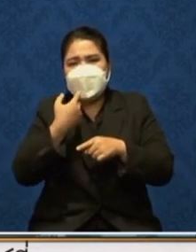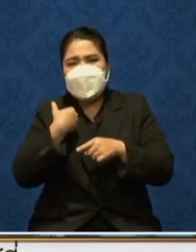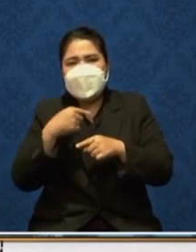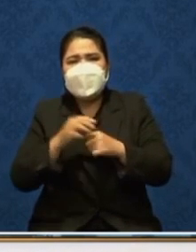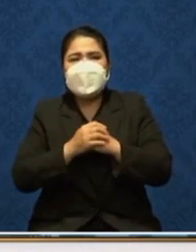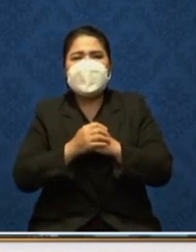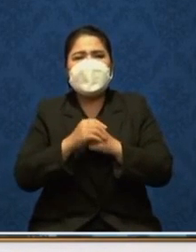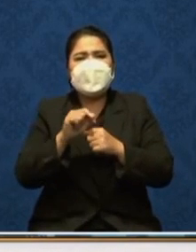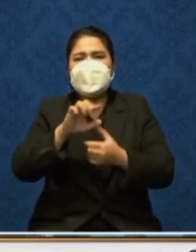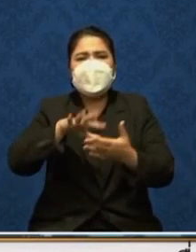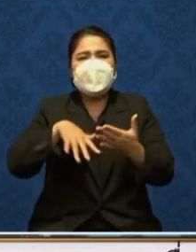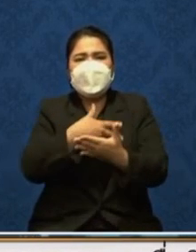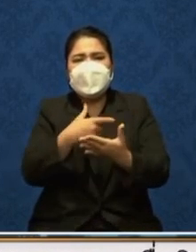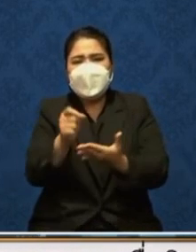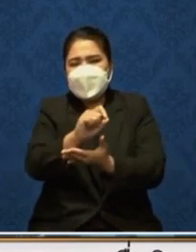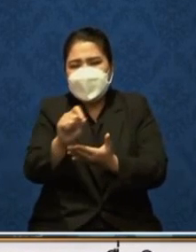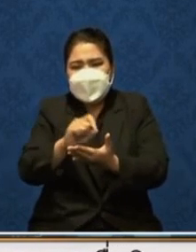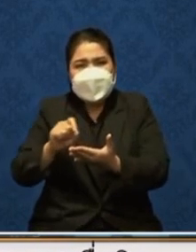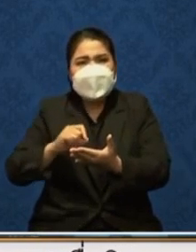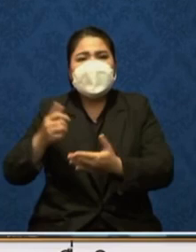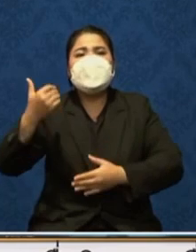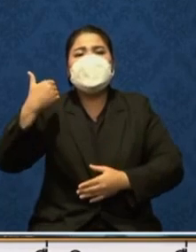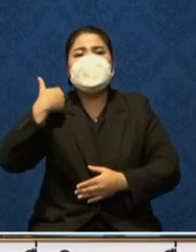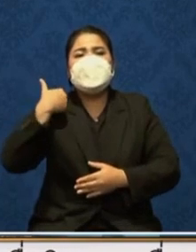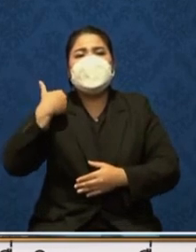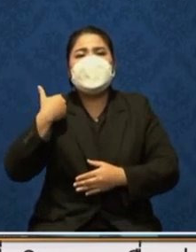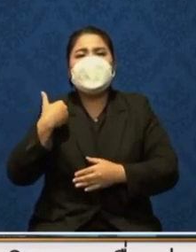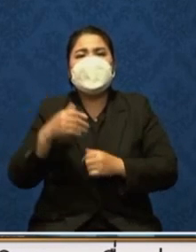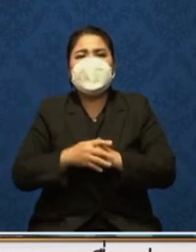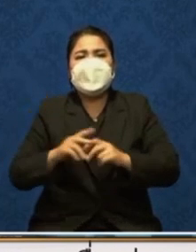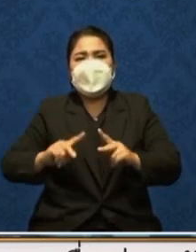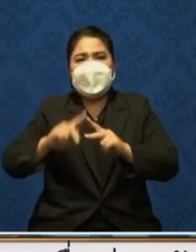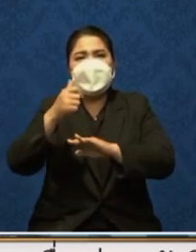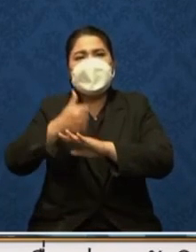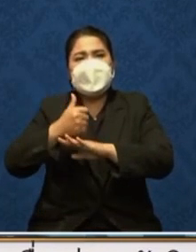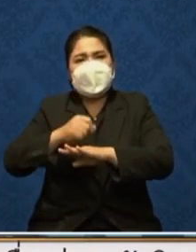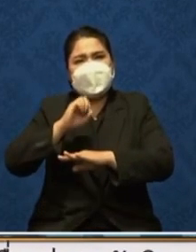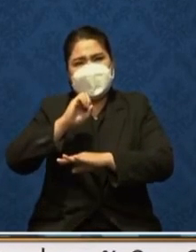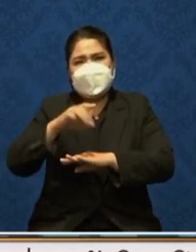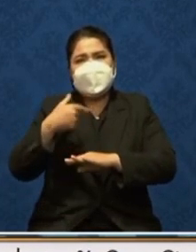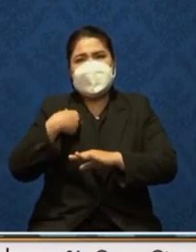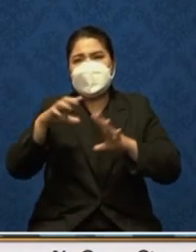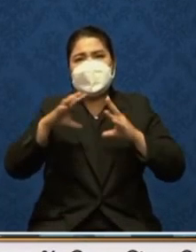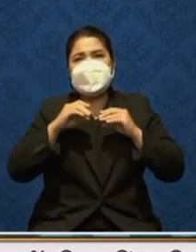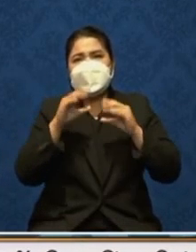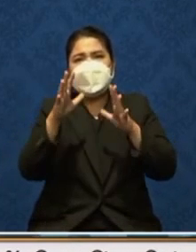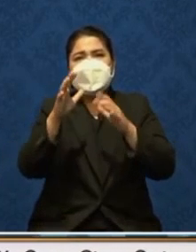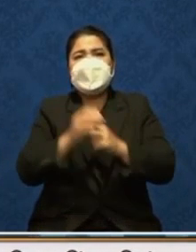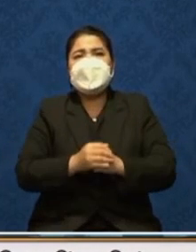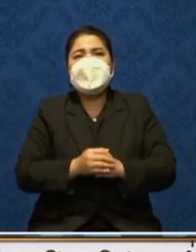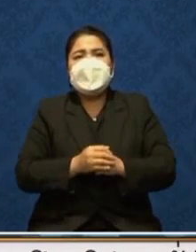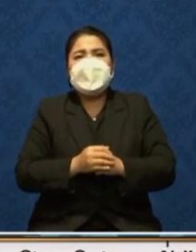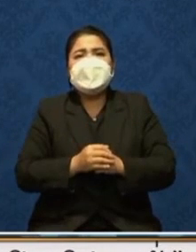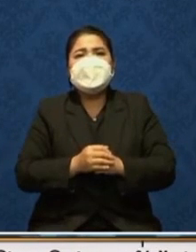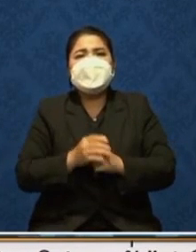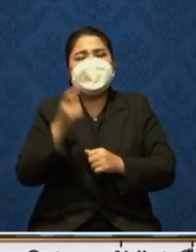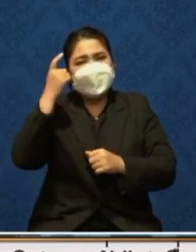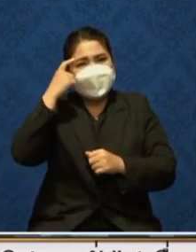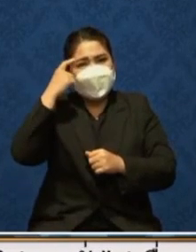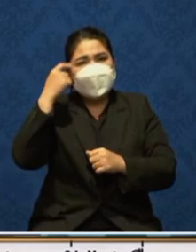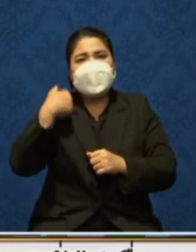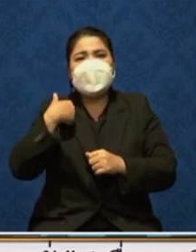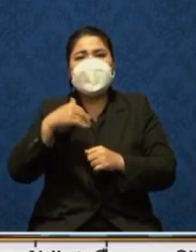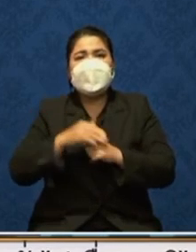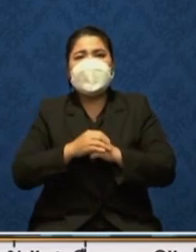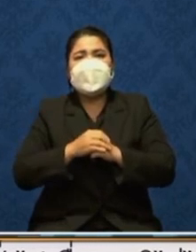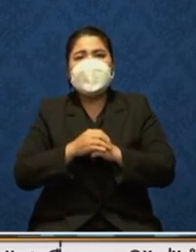สย์วาทานไมเหนด้วยนะครับมันคจะเปลี่ยนให้คนส่วหนที่